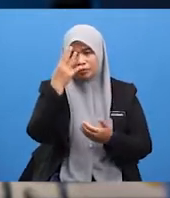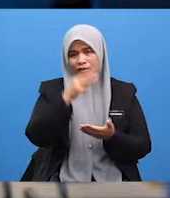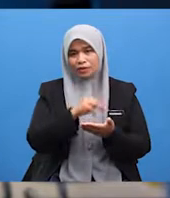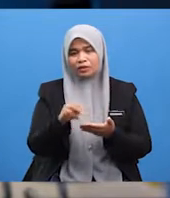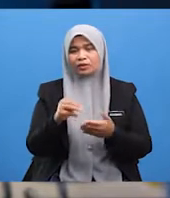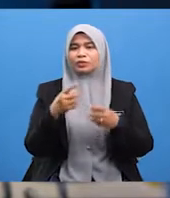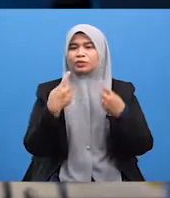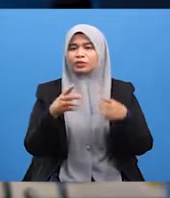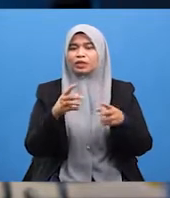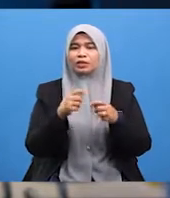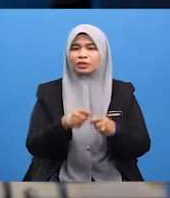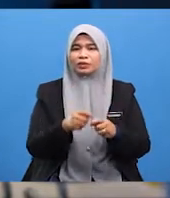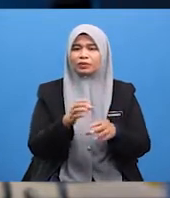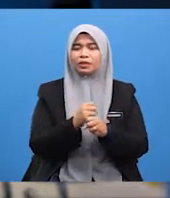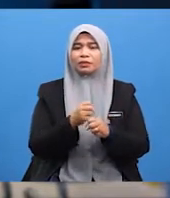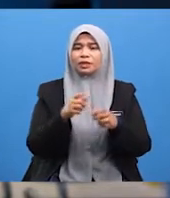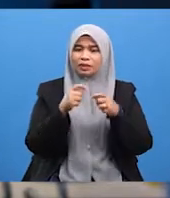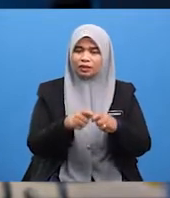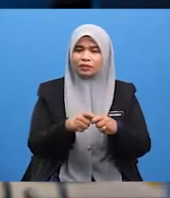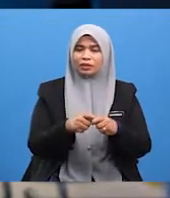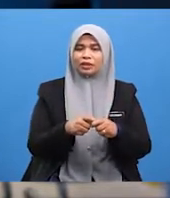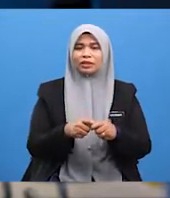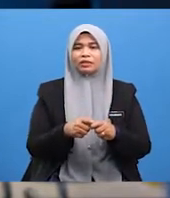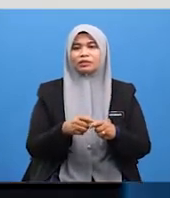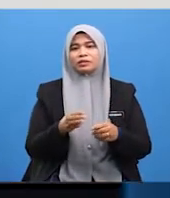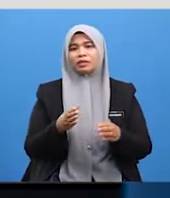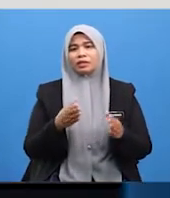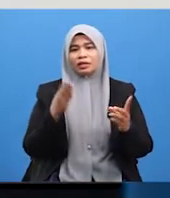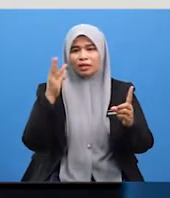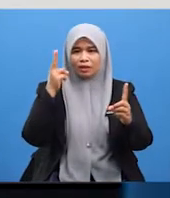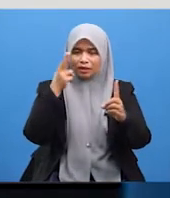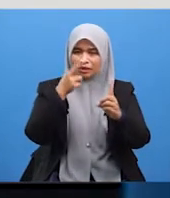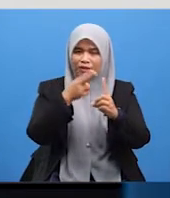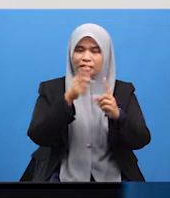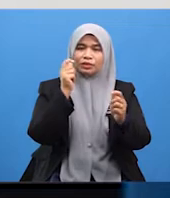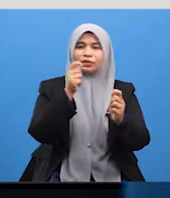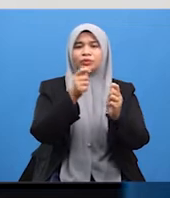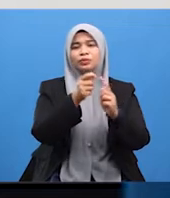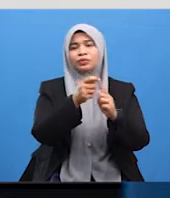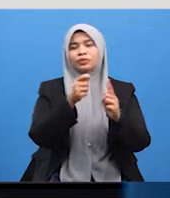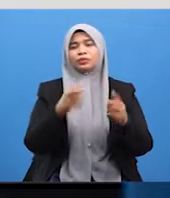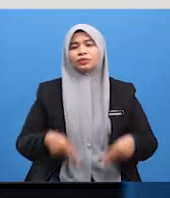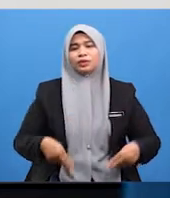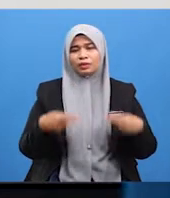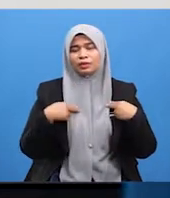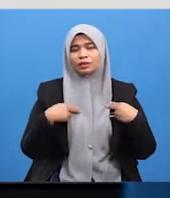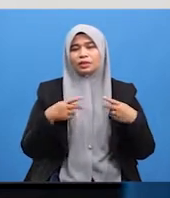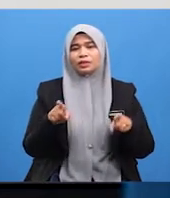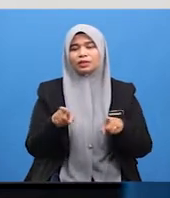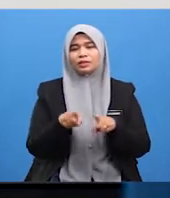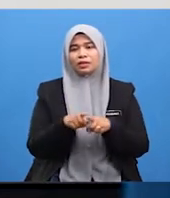dapat menentukan hala tuju hidupnya ke arah yang lebih baik, setanding dengan orang lain